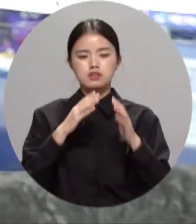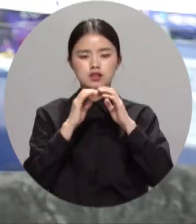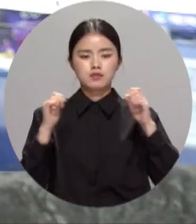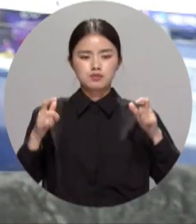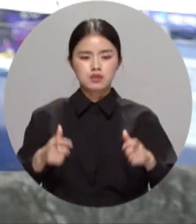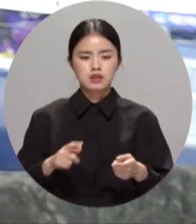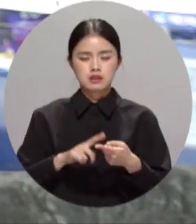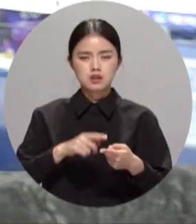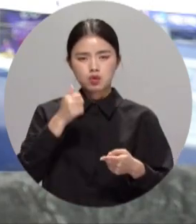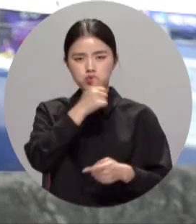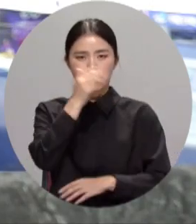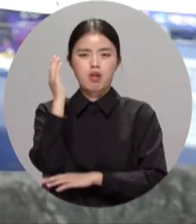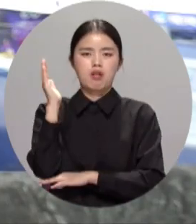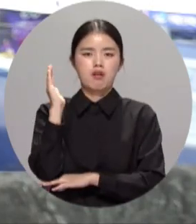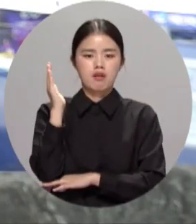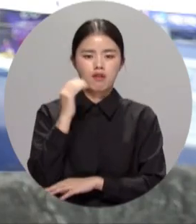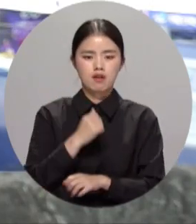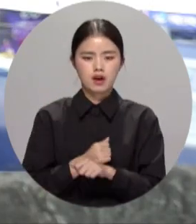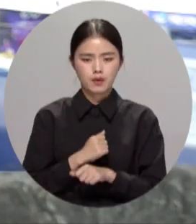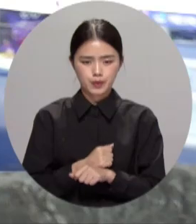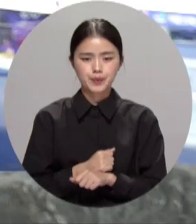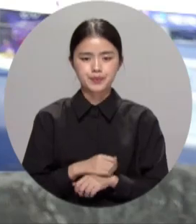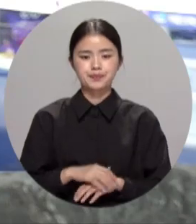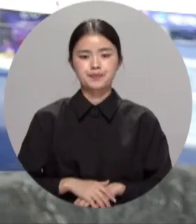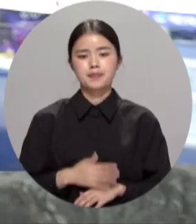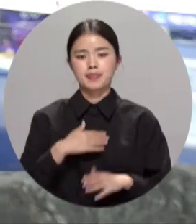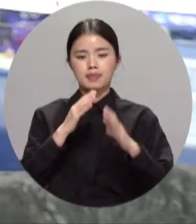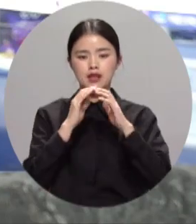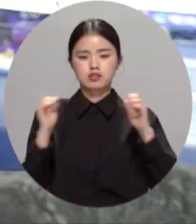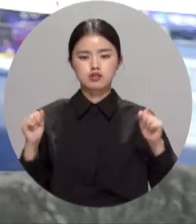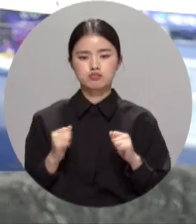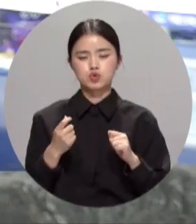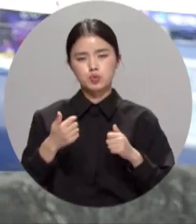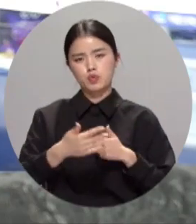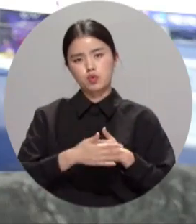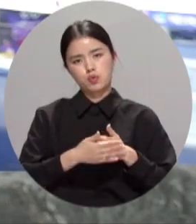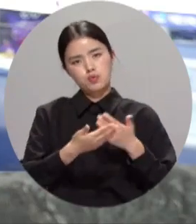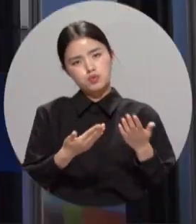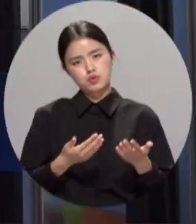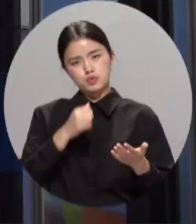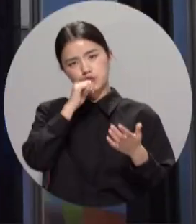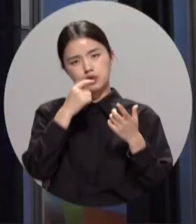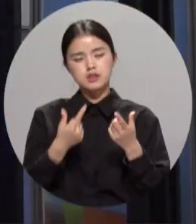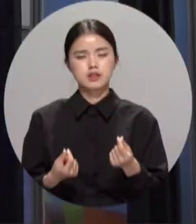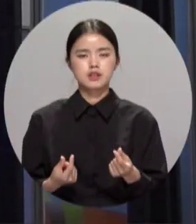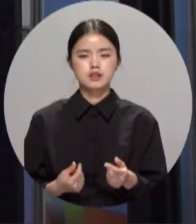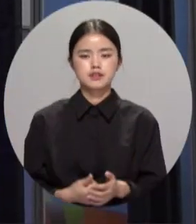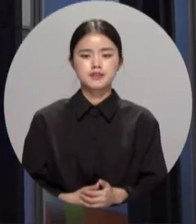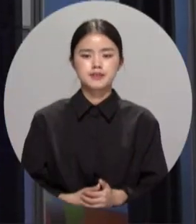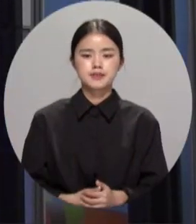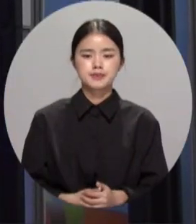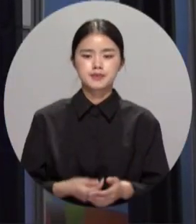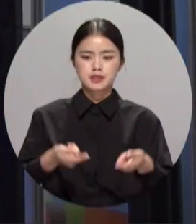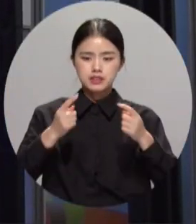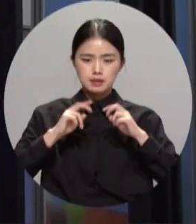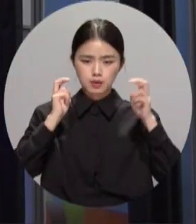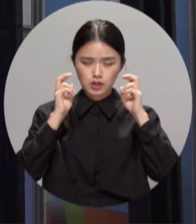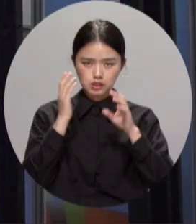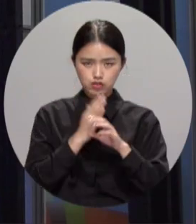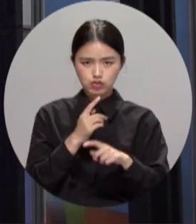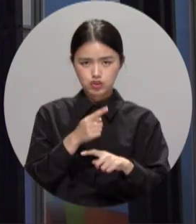전북에 대해서 소개도 하고 그래서 우리 전북이 좀 도움이 많이 됐으면 하겠다는. 참여 기업